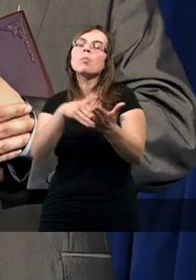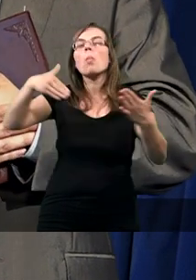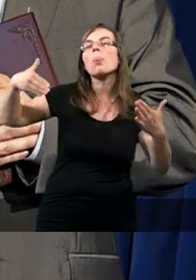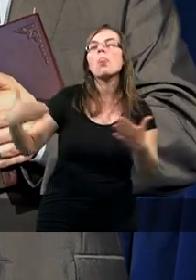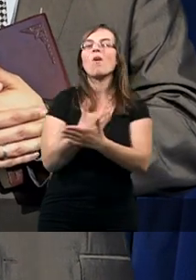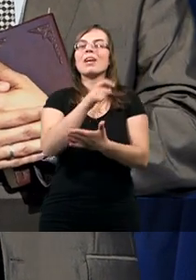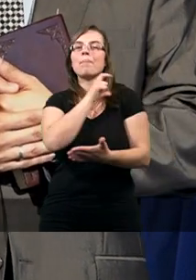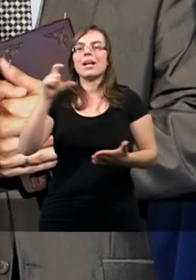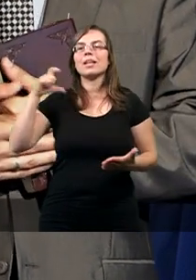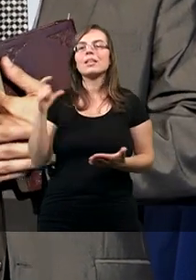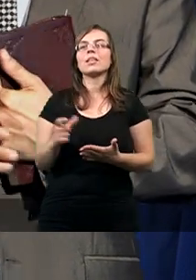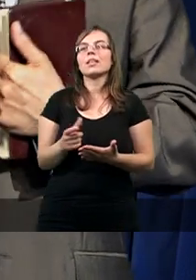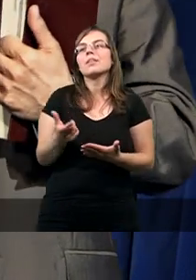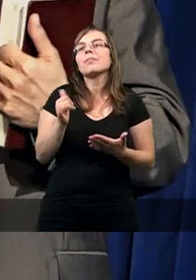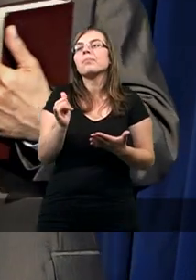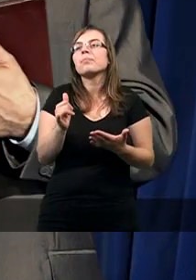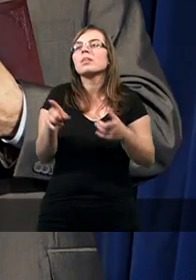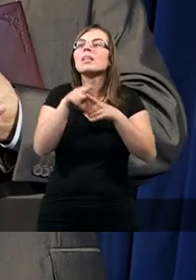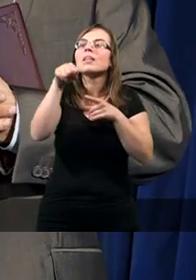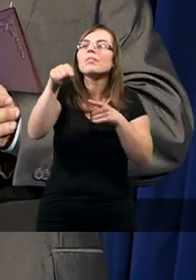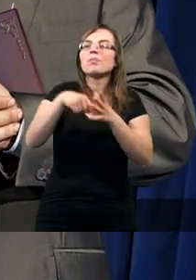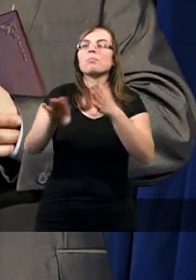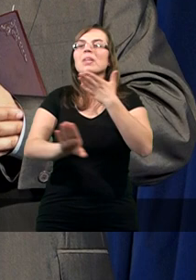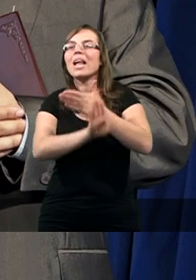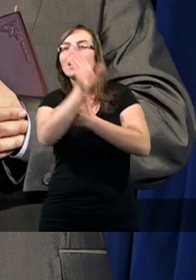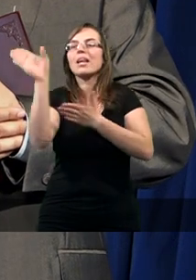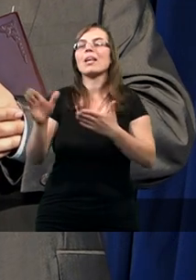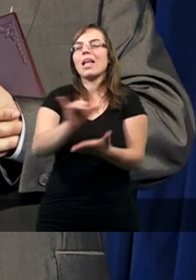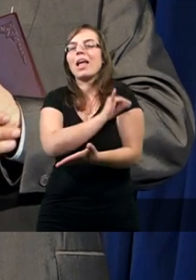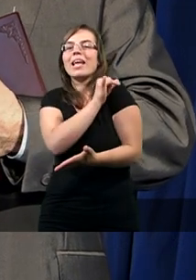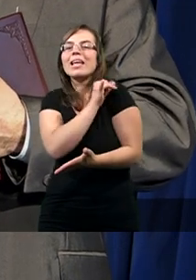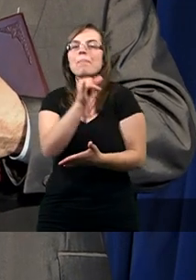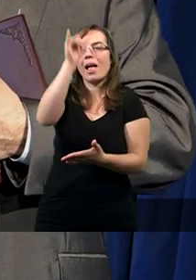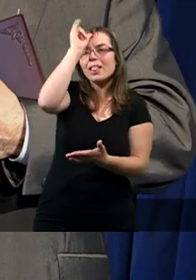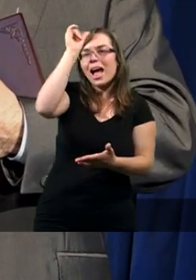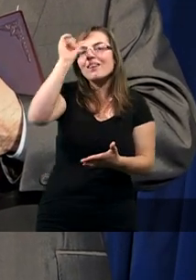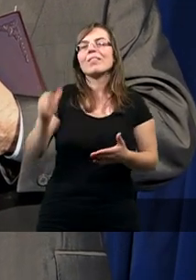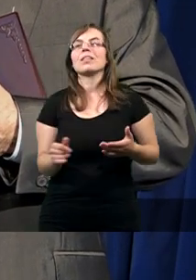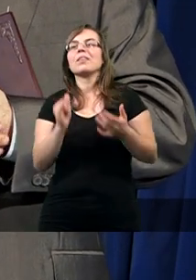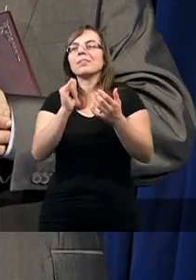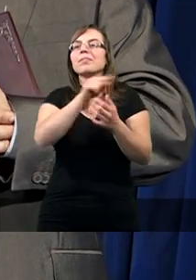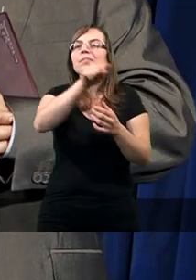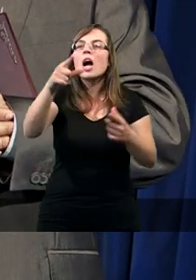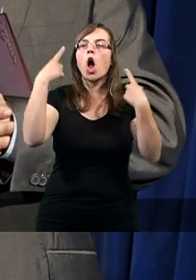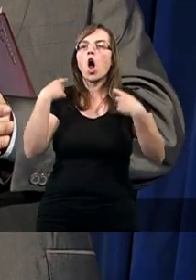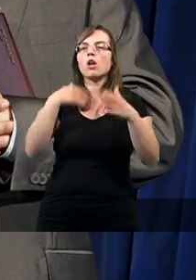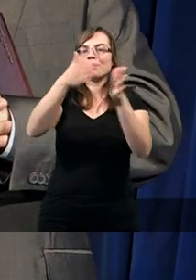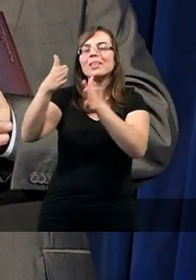potrzebują nowego pastora. To też tam przedstawiono imiona, nazwiska